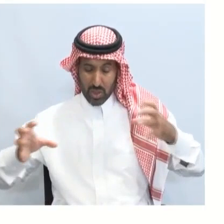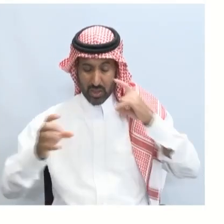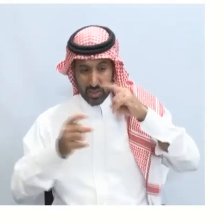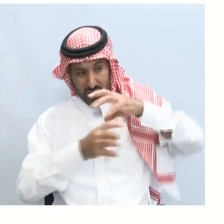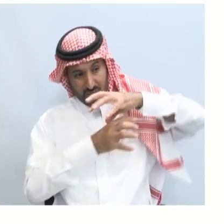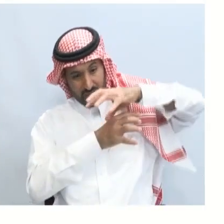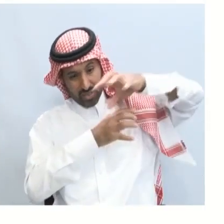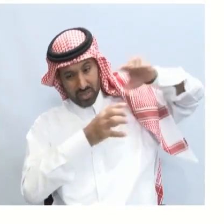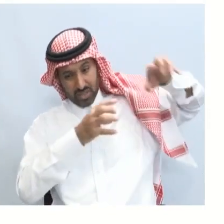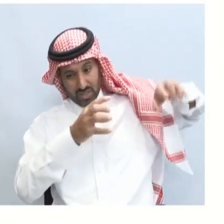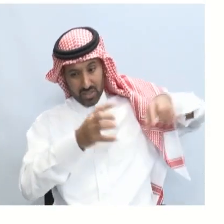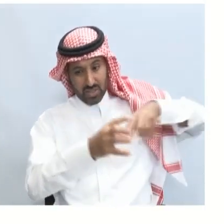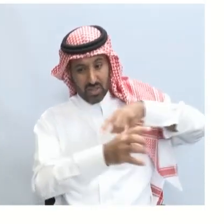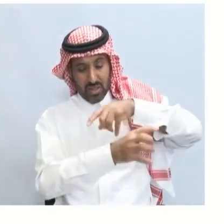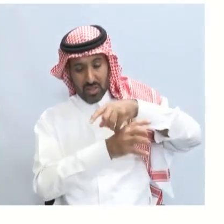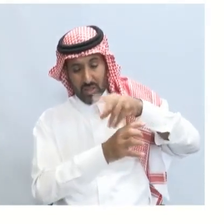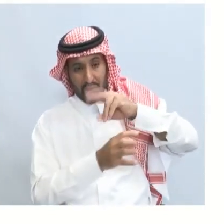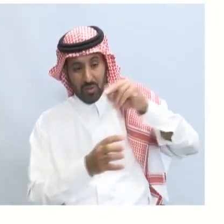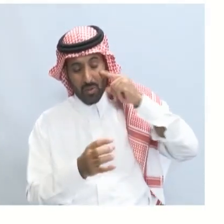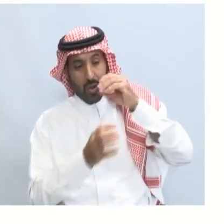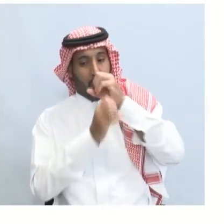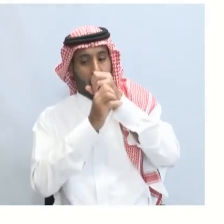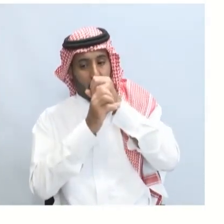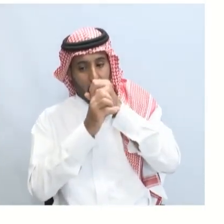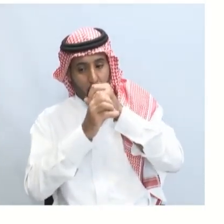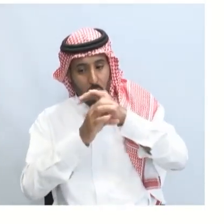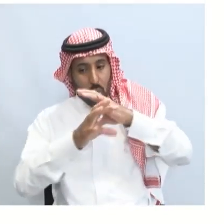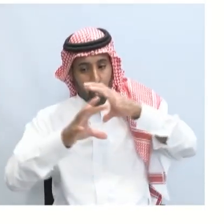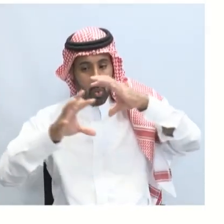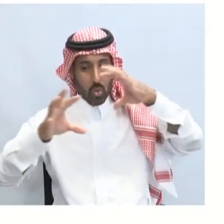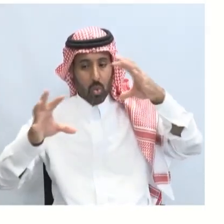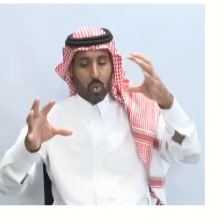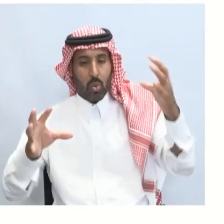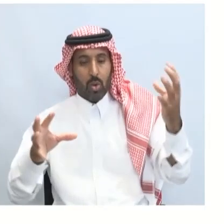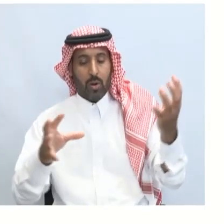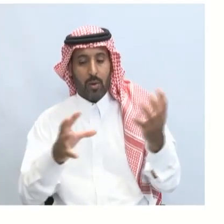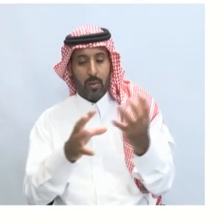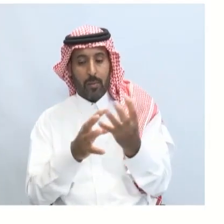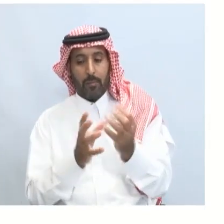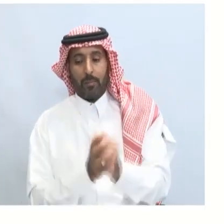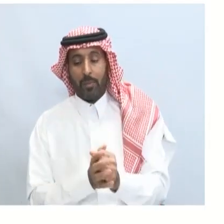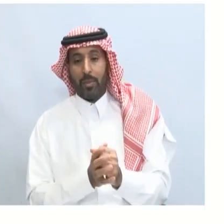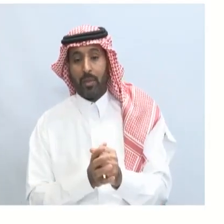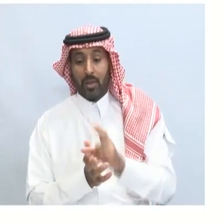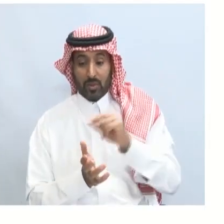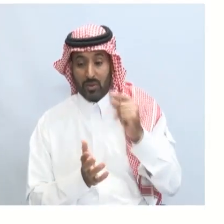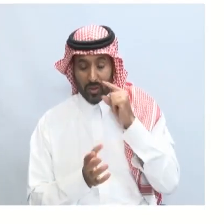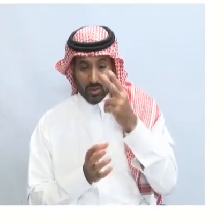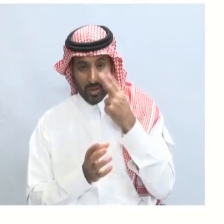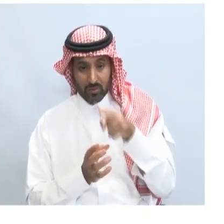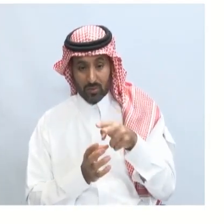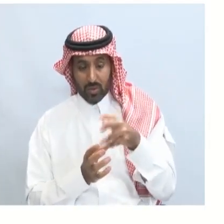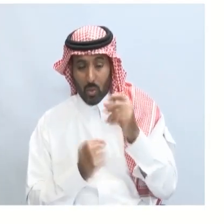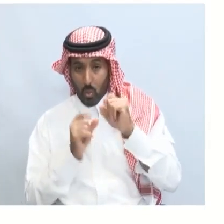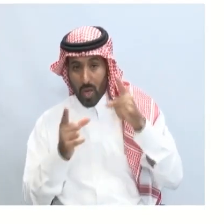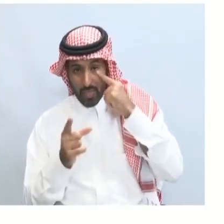المجرات مثلما تجربه البالون قبل النفق وبعد عمليه النفق في الشكل اللي